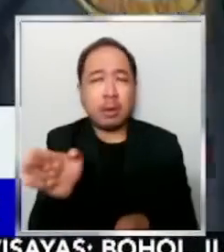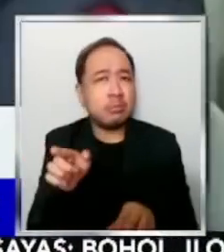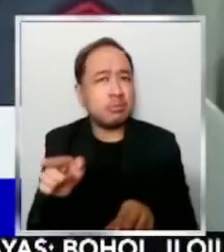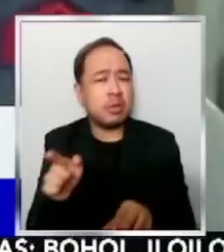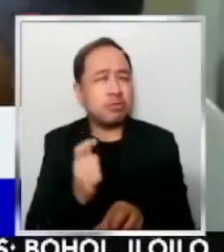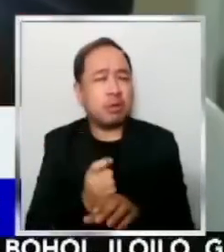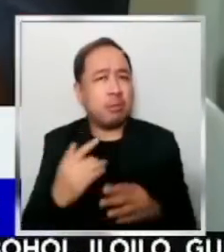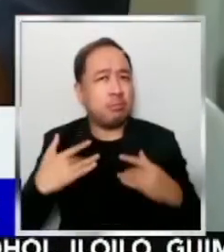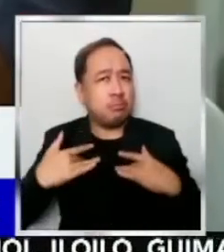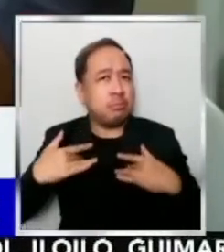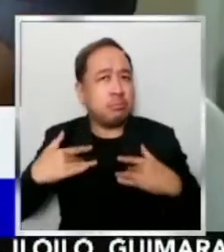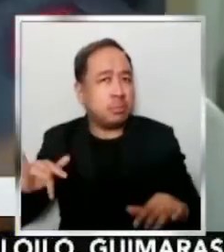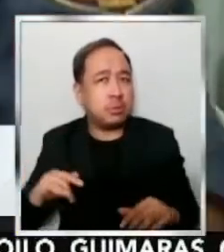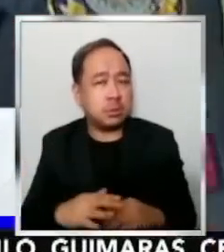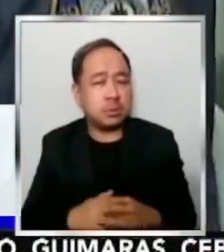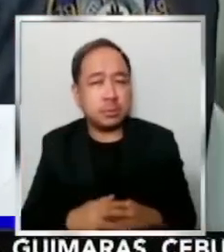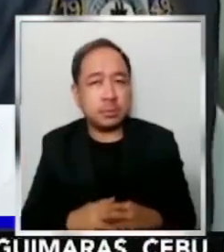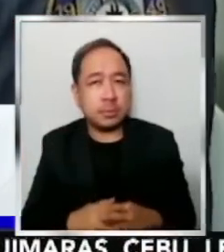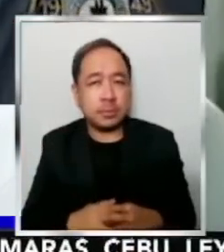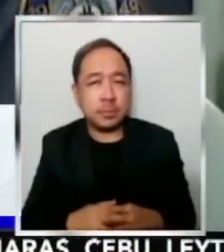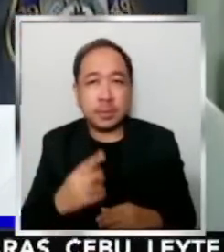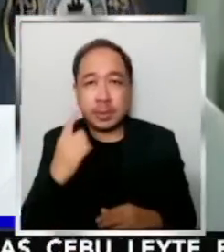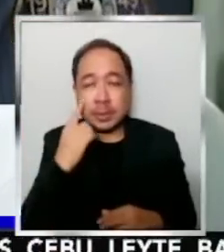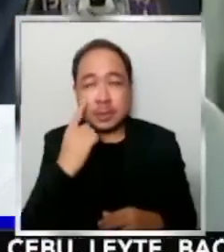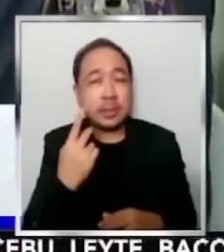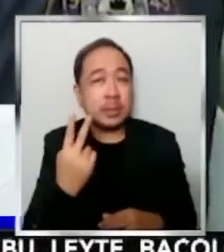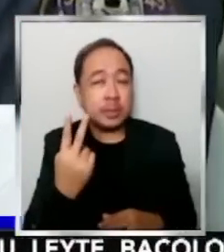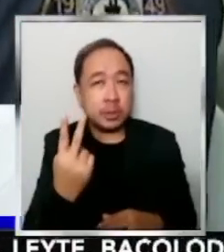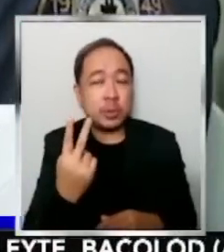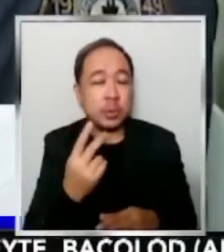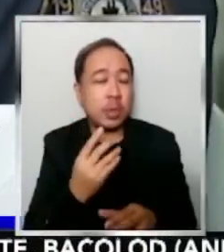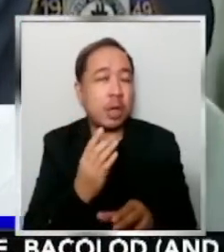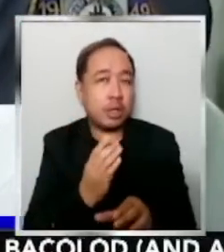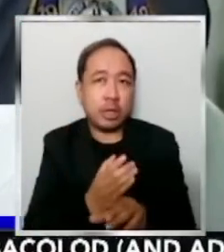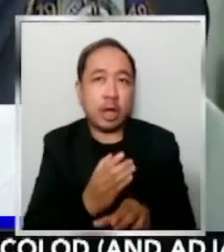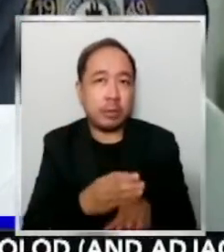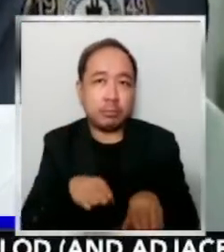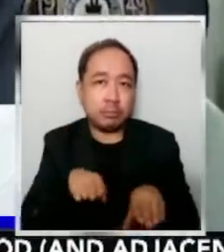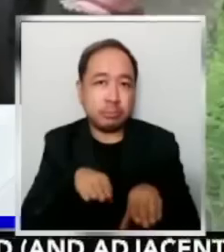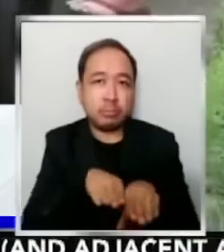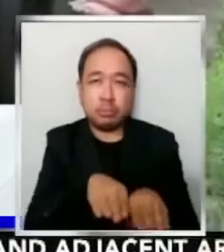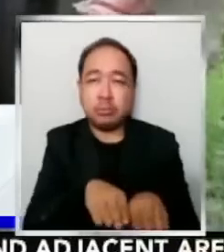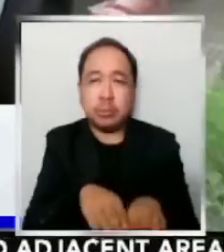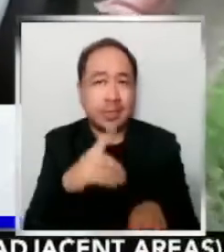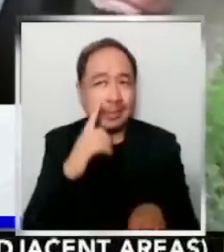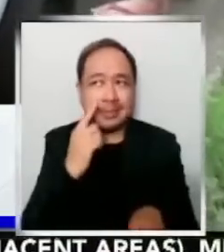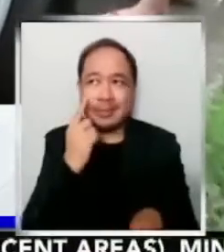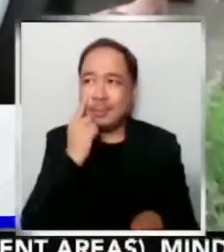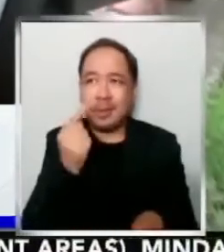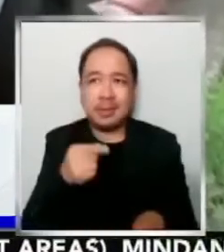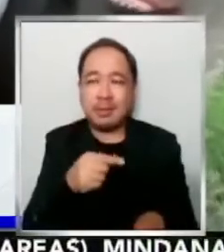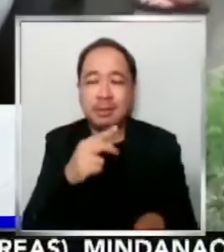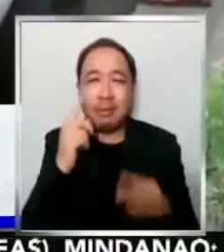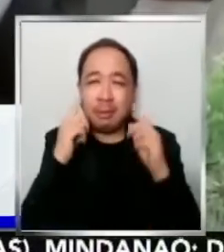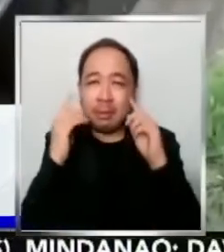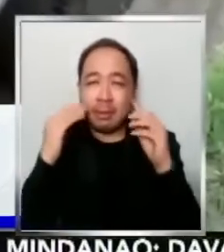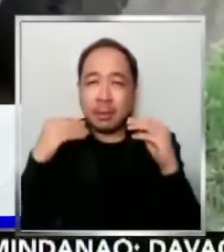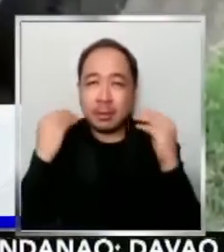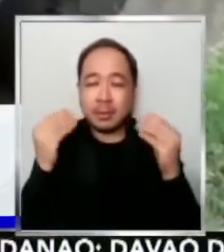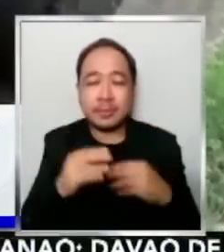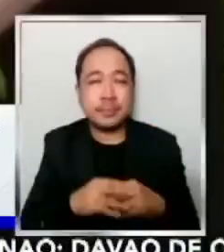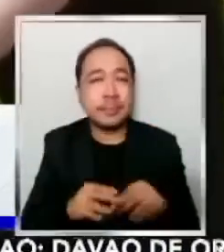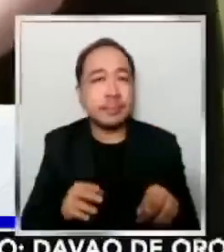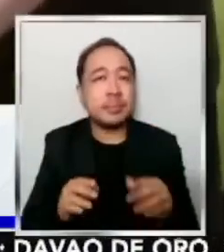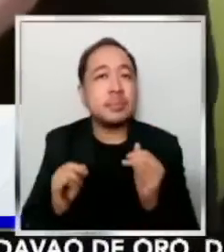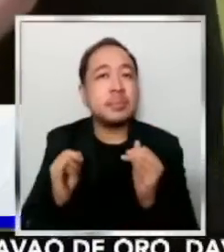ma'am, na dalawang nasasakyan ang dadamay. Imposible naman po na hindi niya mapansin. Nakuusap ng GMA News ang may-ari ng